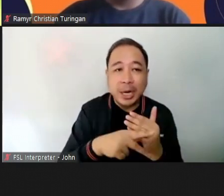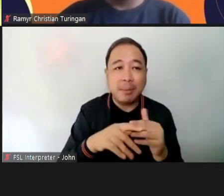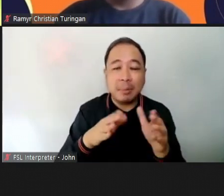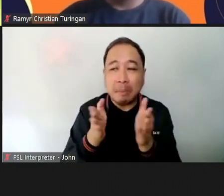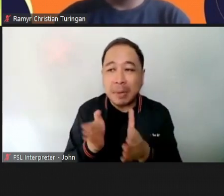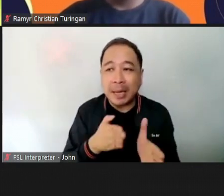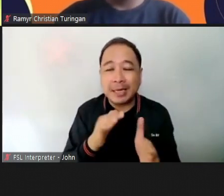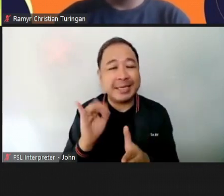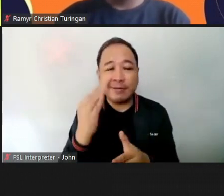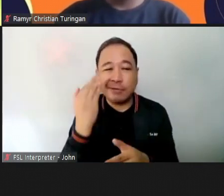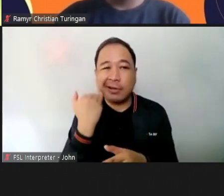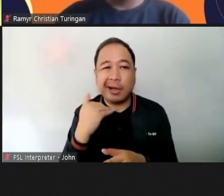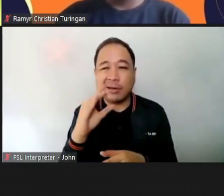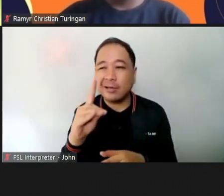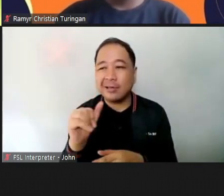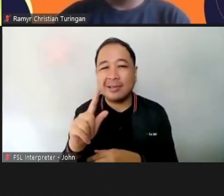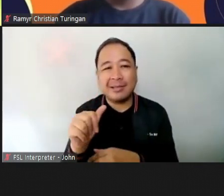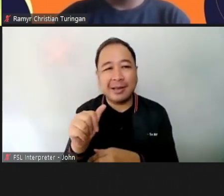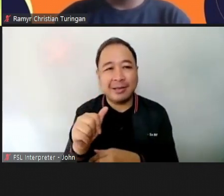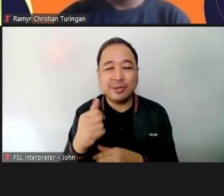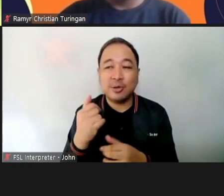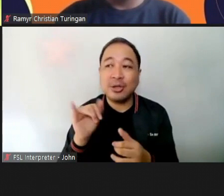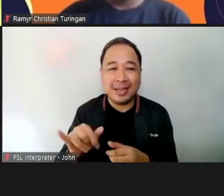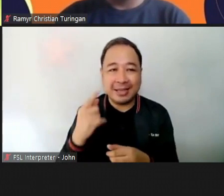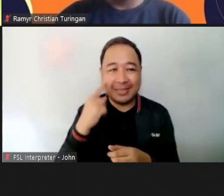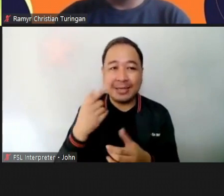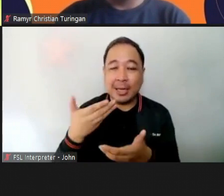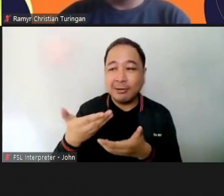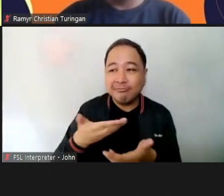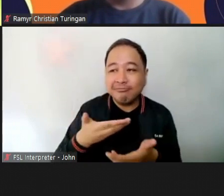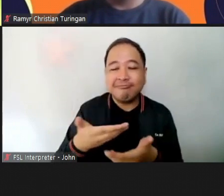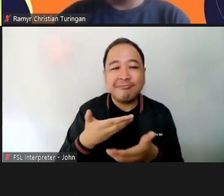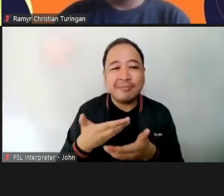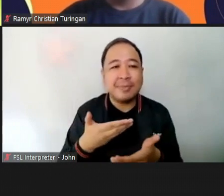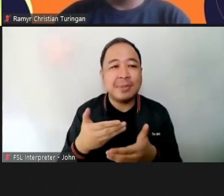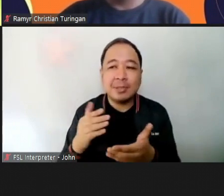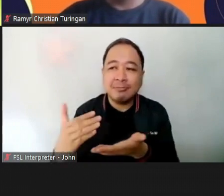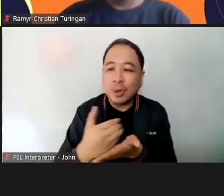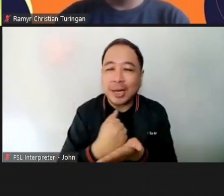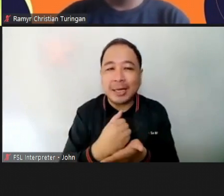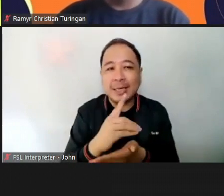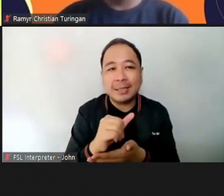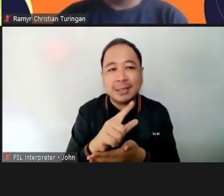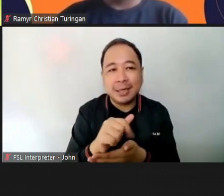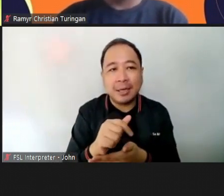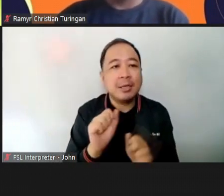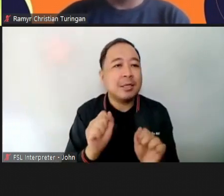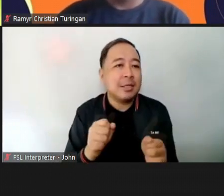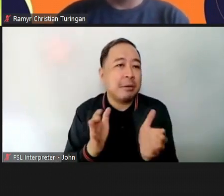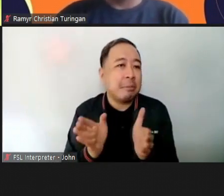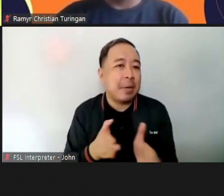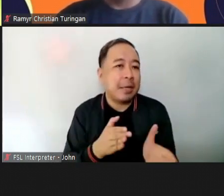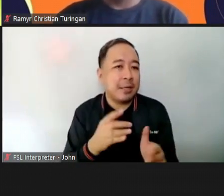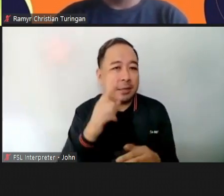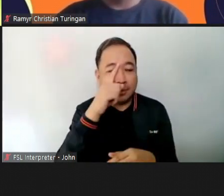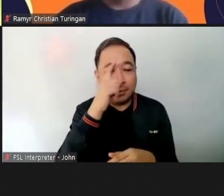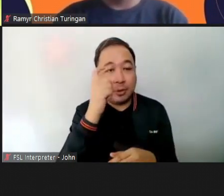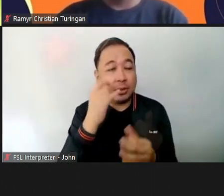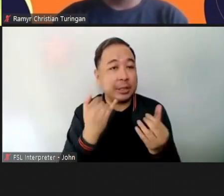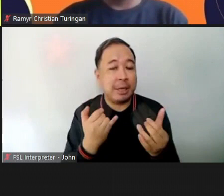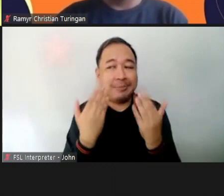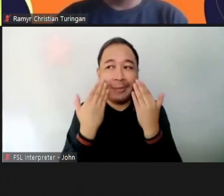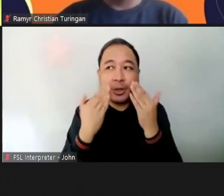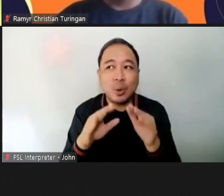ba? Yung nga po madalas ginagawa natin, nagko-consultation tayo para magkaroon po ng data at makagawa po tayo ng mga plano. Halimbawa po kasi dahil hindi mo alam kung ano yung